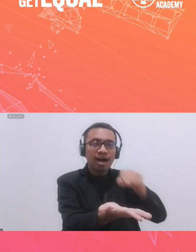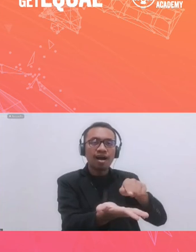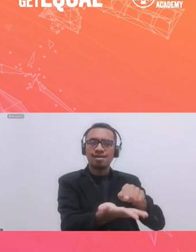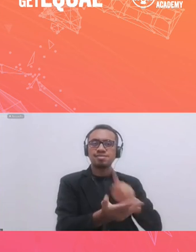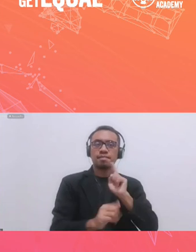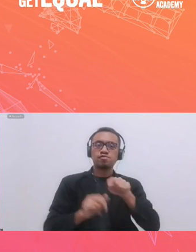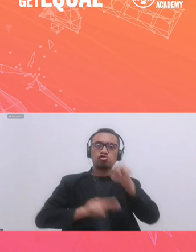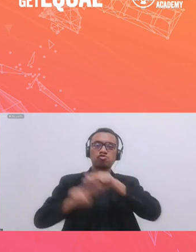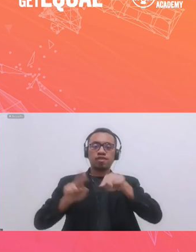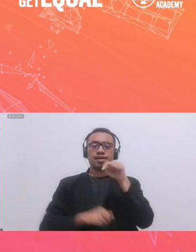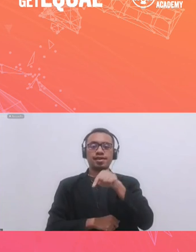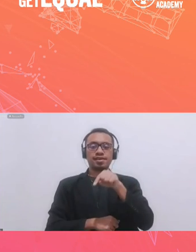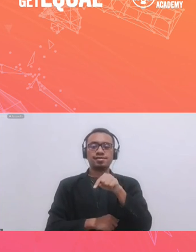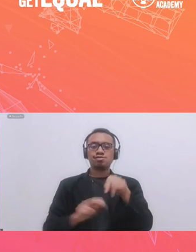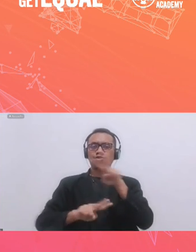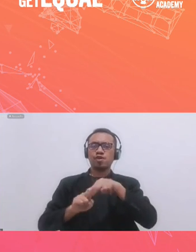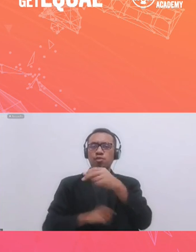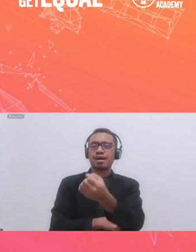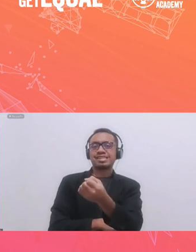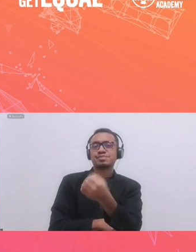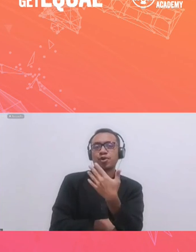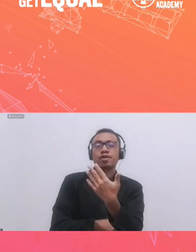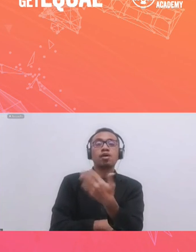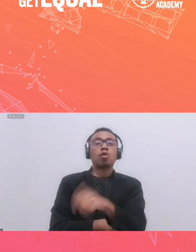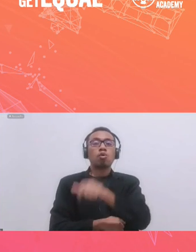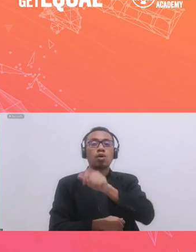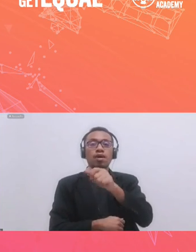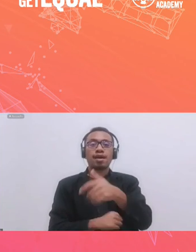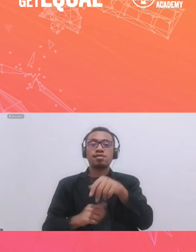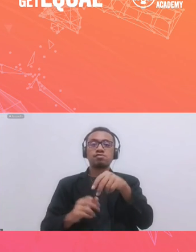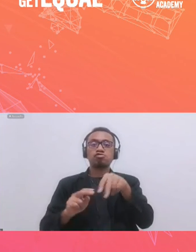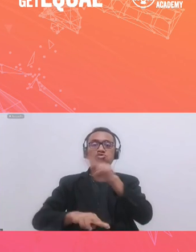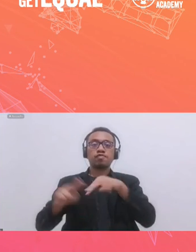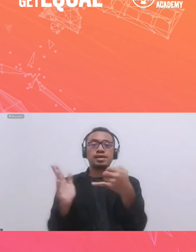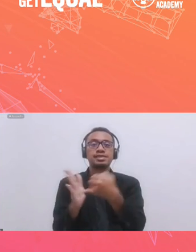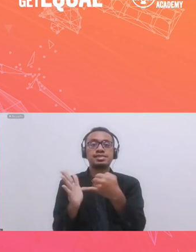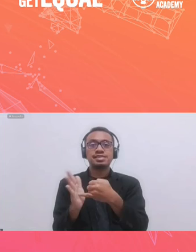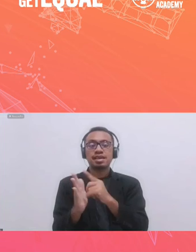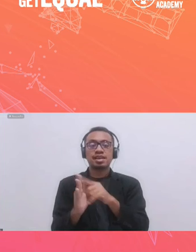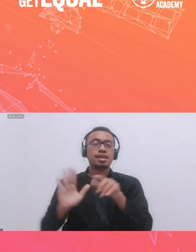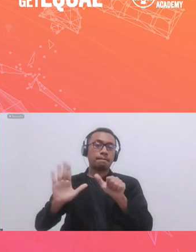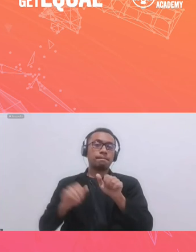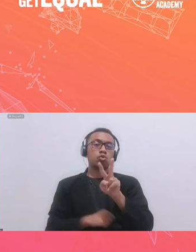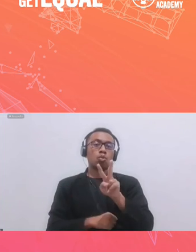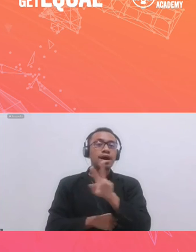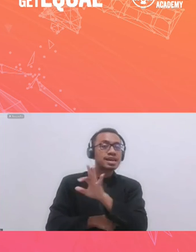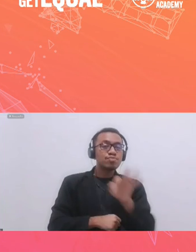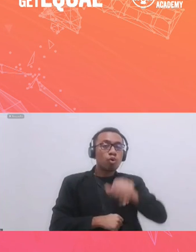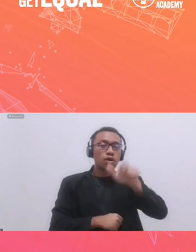itu respon, jadi kita waktu itu respondennya memang nasional di Indonesia, di mana kita punya sekitar 62 ribu